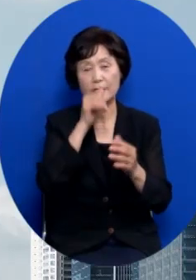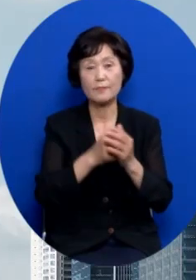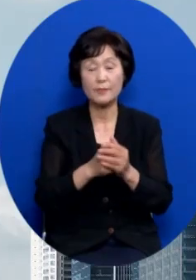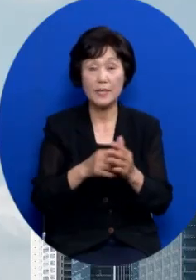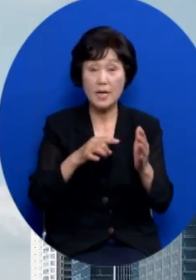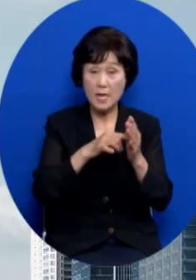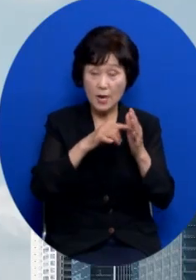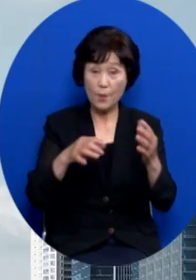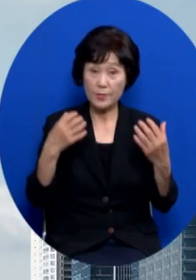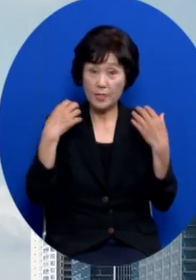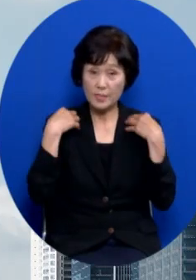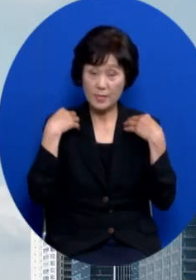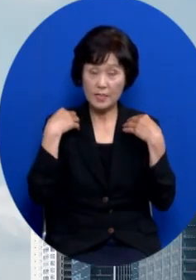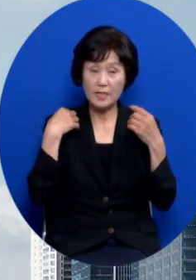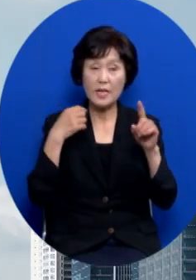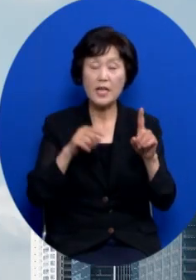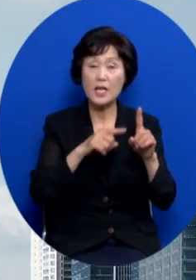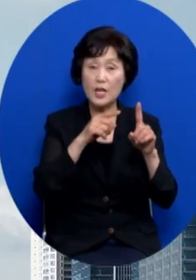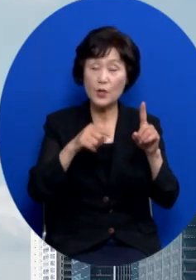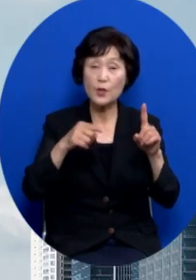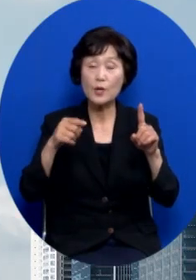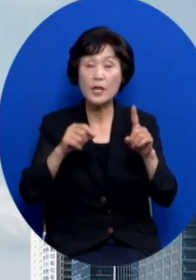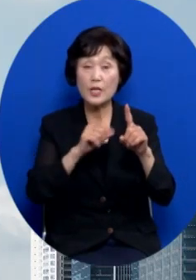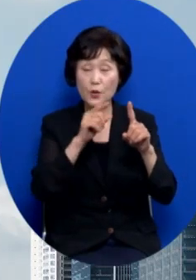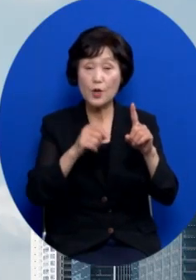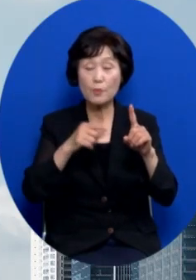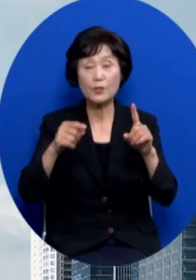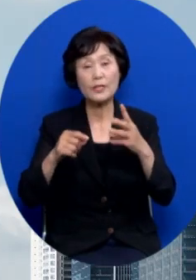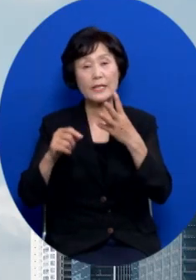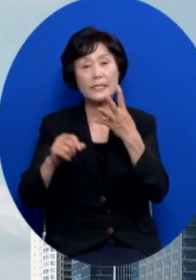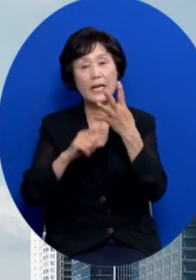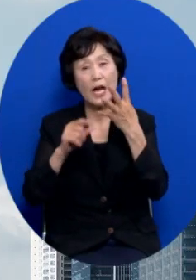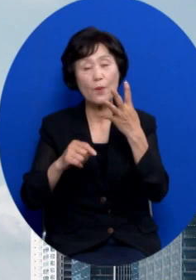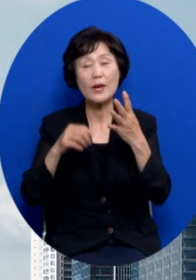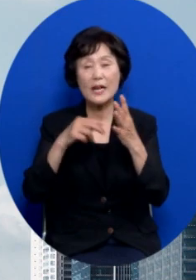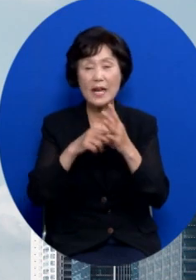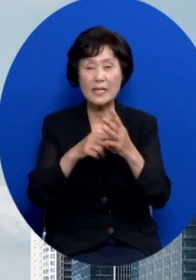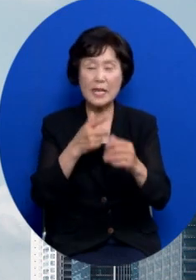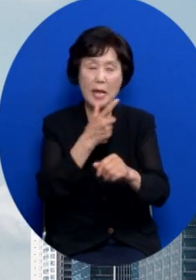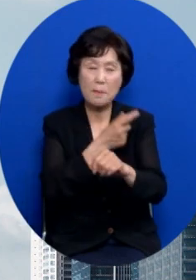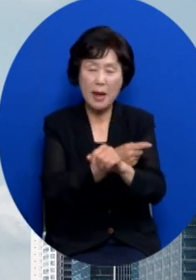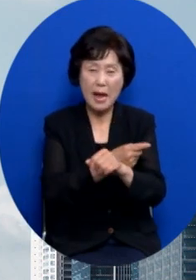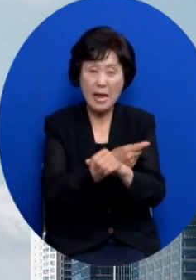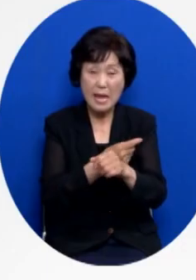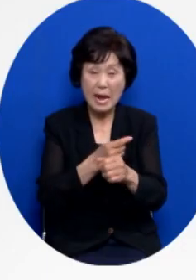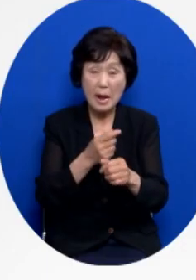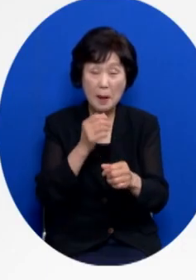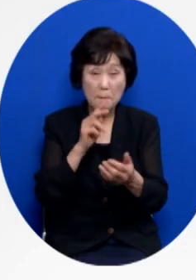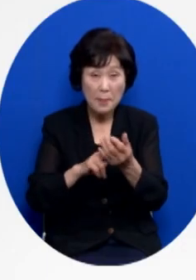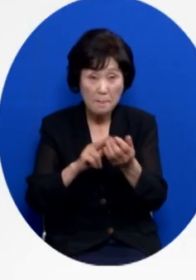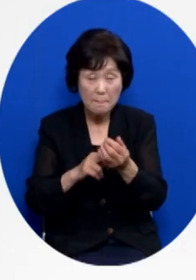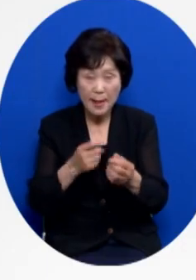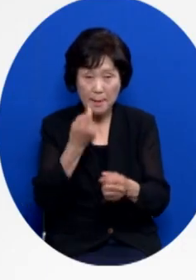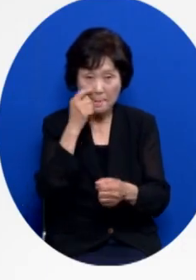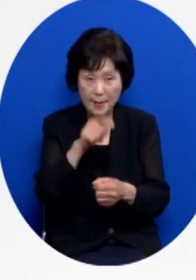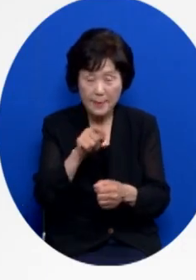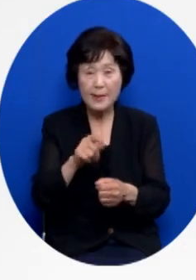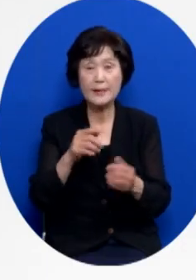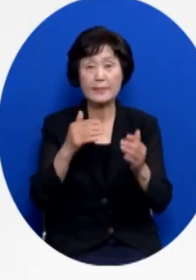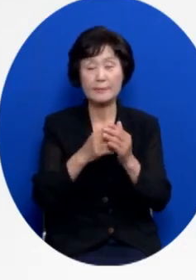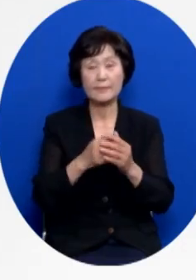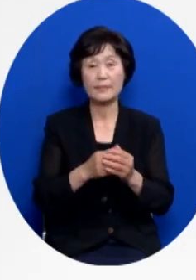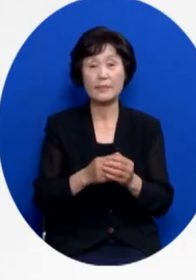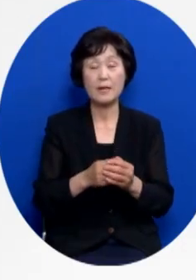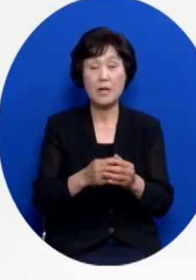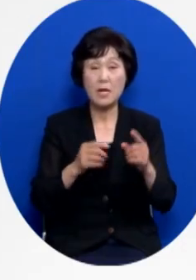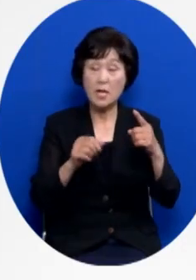관세청이 올해 1월부터 4월까지 역대 사상 최대치의 마약 밀수를 적발했습니다. 관세청에 따르면